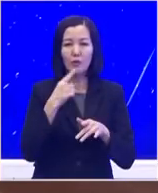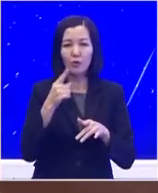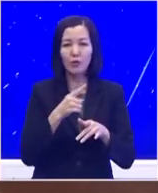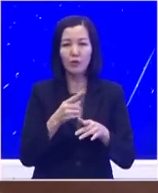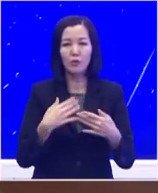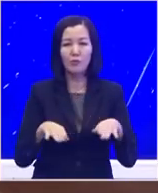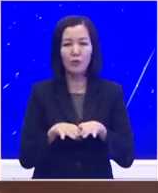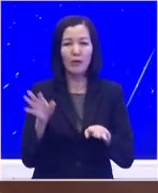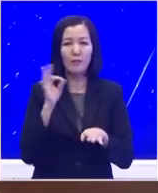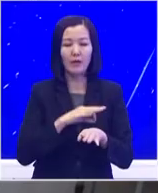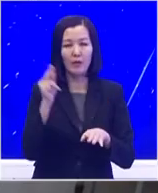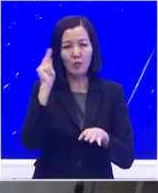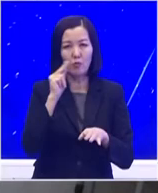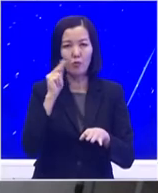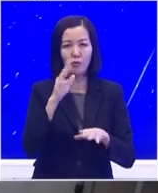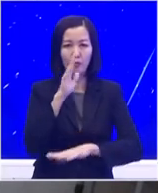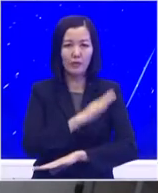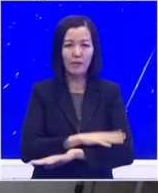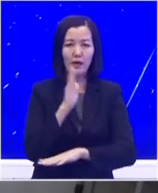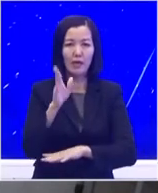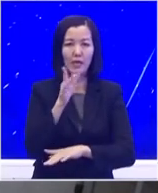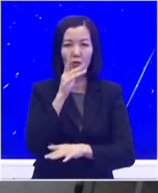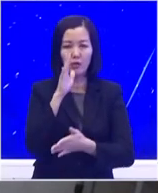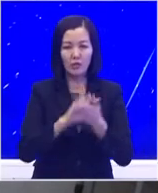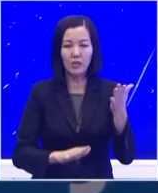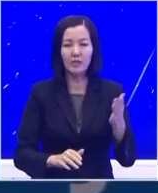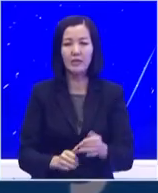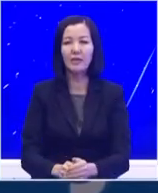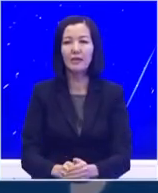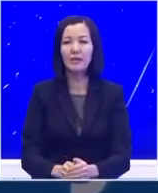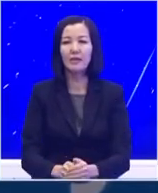Ұйымдастырушылардың айтуынша, мұндай пайдалы оқыту семинары алдағы уақытта да